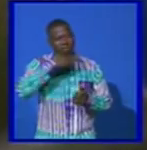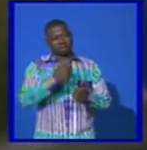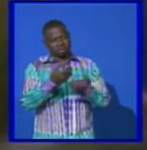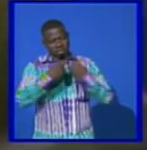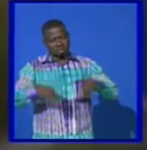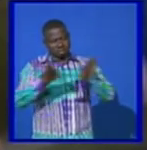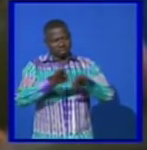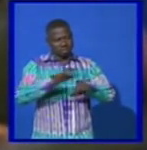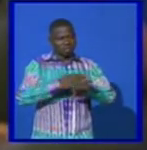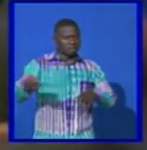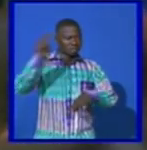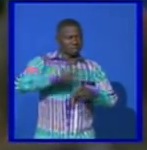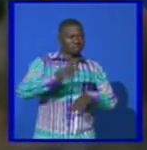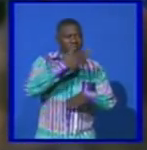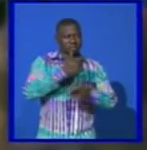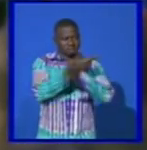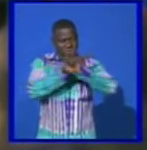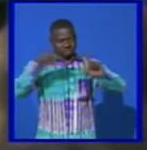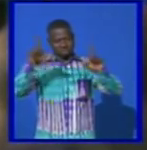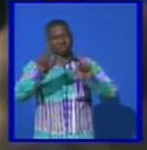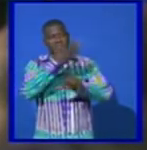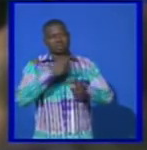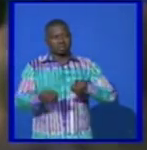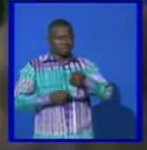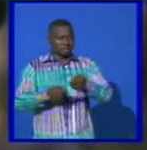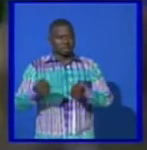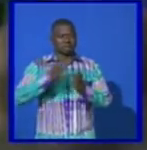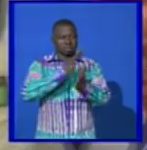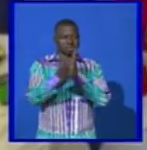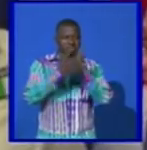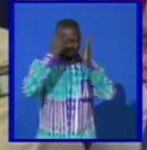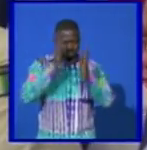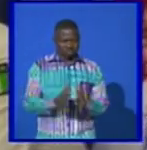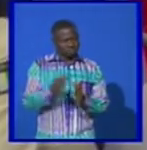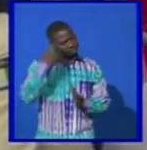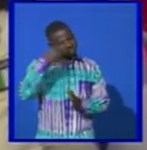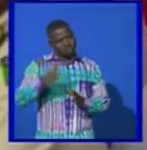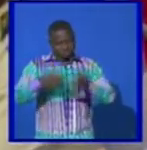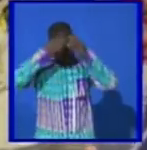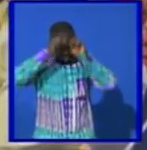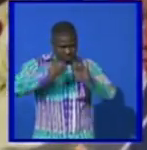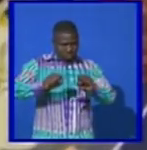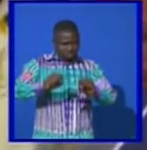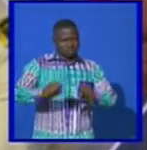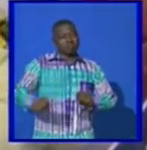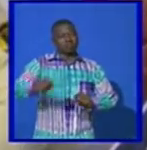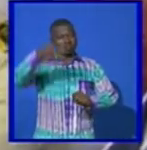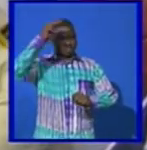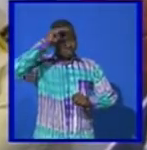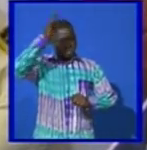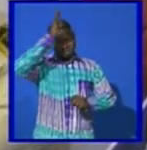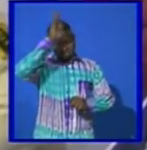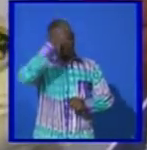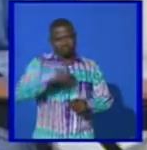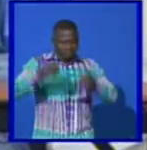des échanges et la libre circulation des personnes. Pour le président Mahamudu Bouhari, président en exercice de la